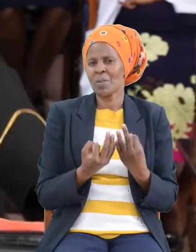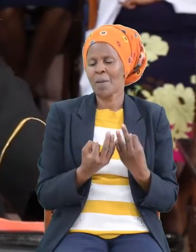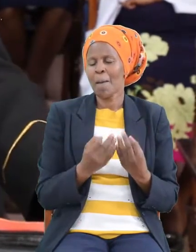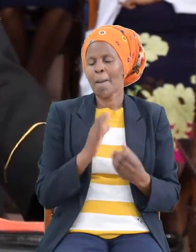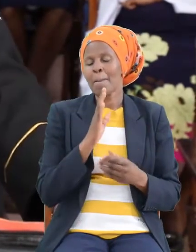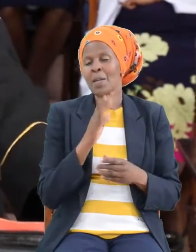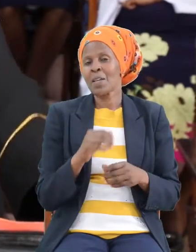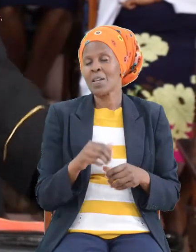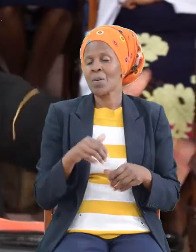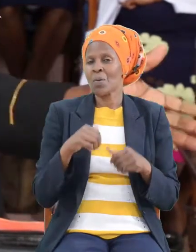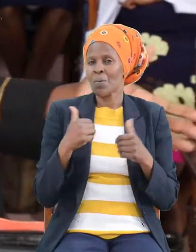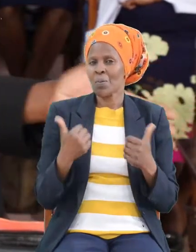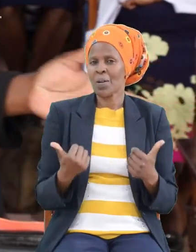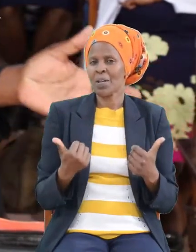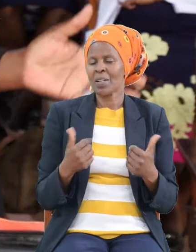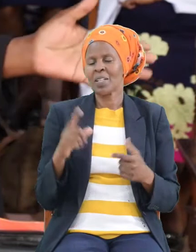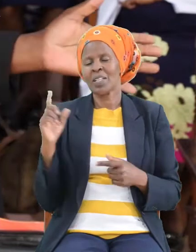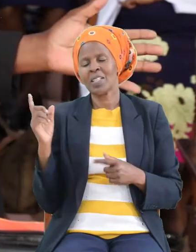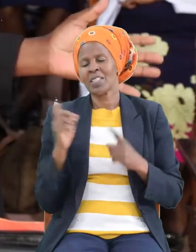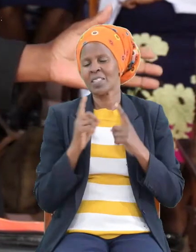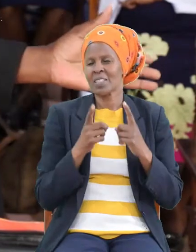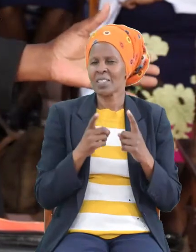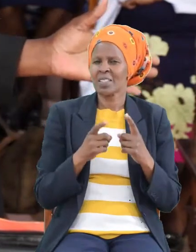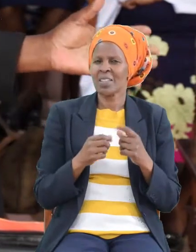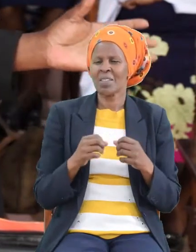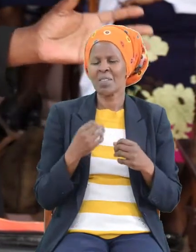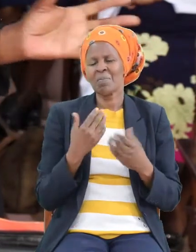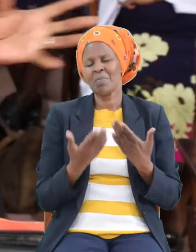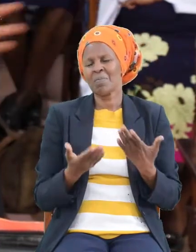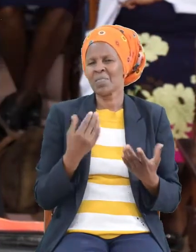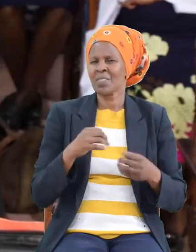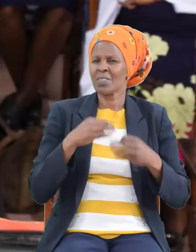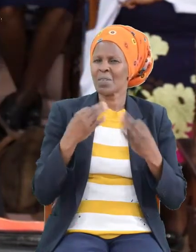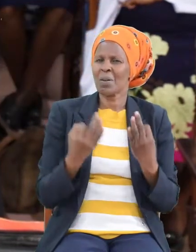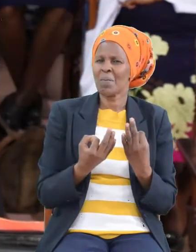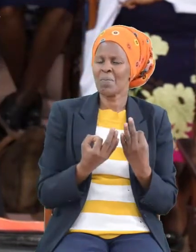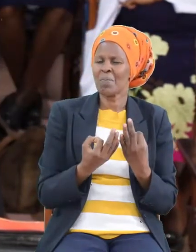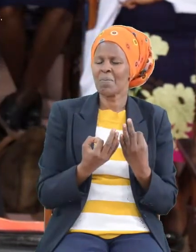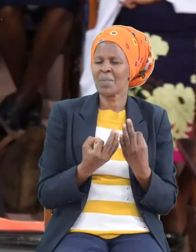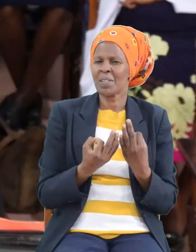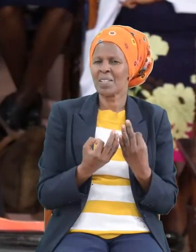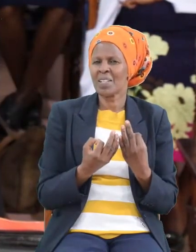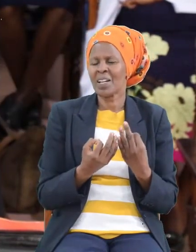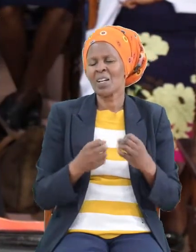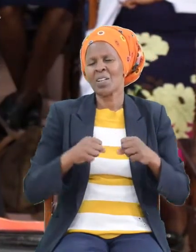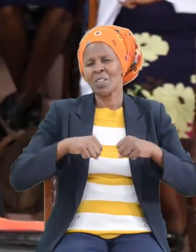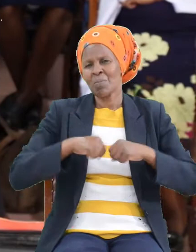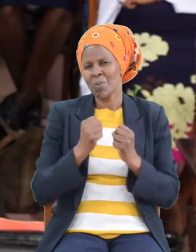katika hali njema. Na nimesema saa zingine tumeona familia ambazo zimeudhika sana.